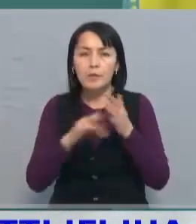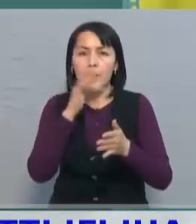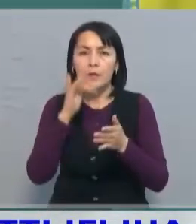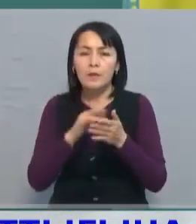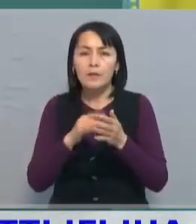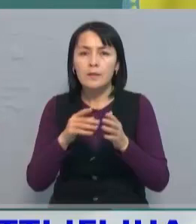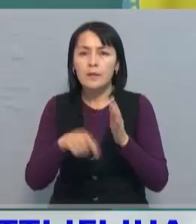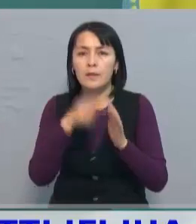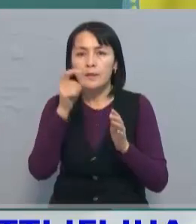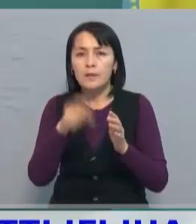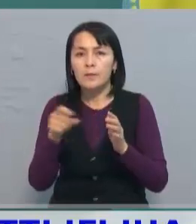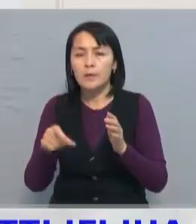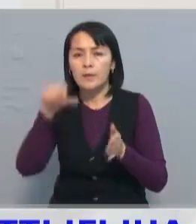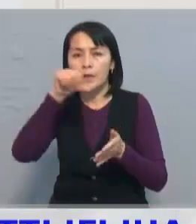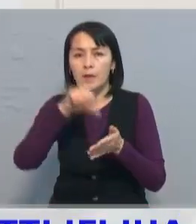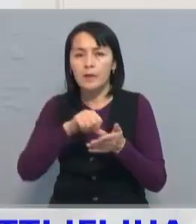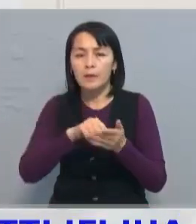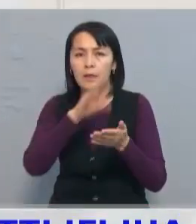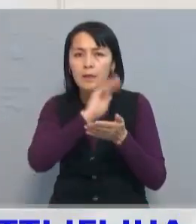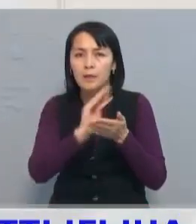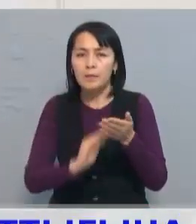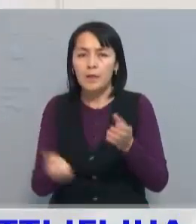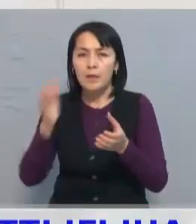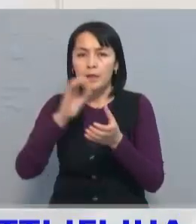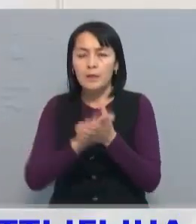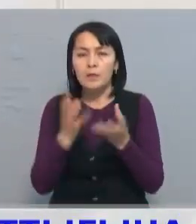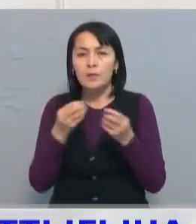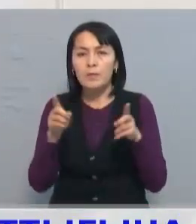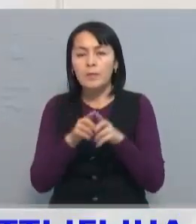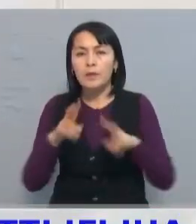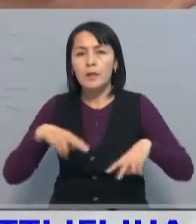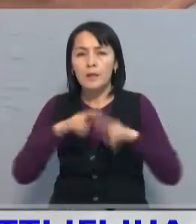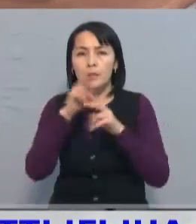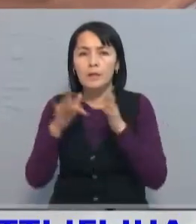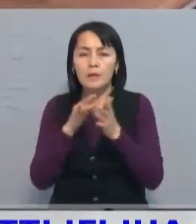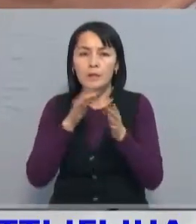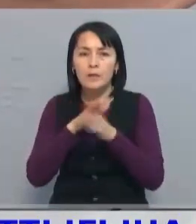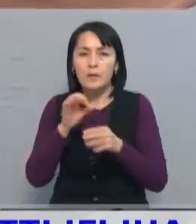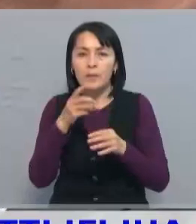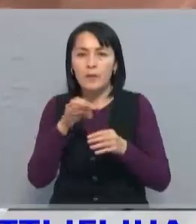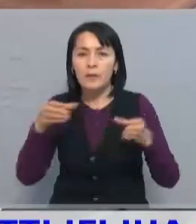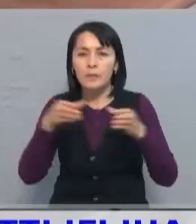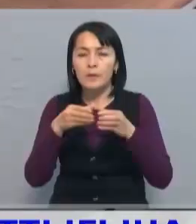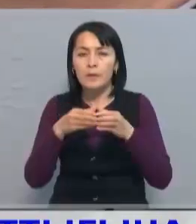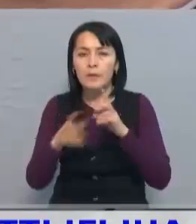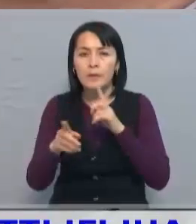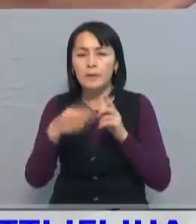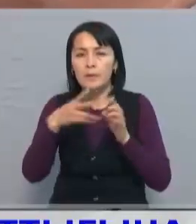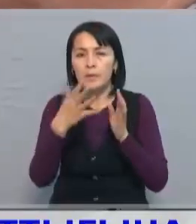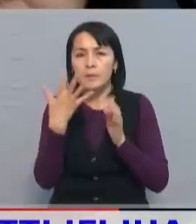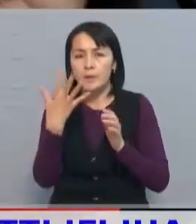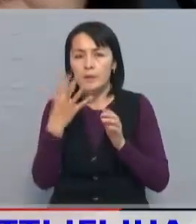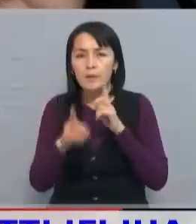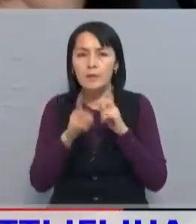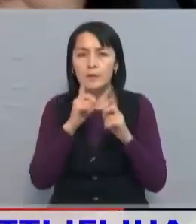қаласы мәслихатының депутаттығына кандидаттардың тізімі таныстырылды. Сонымен қатар Астана қаласында өтетін Аманат партиясы кезектен тыс